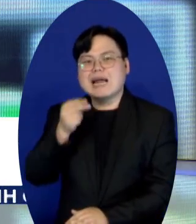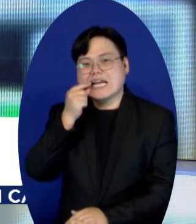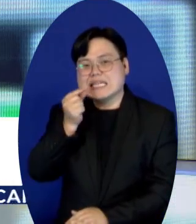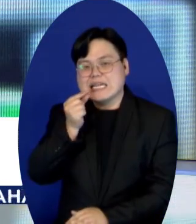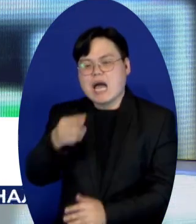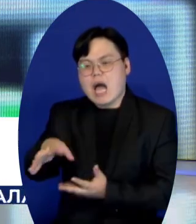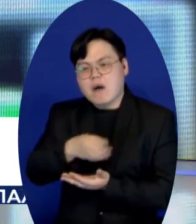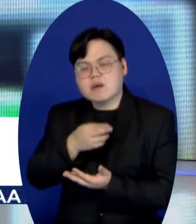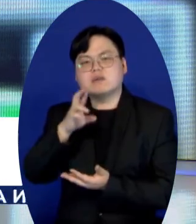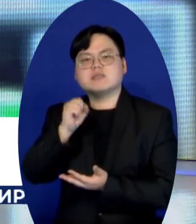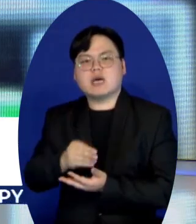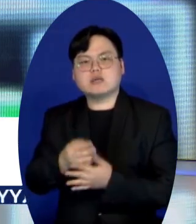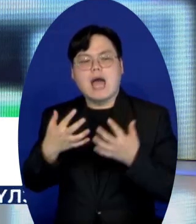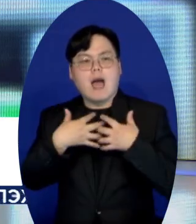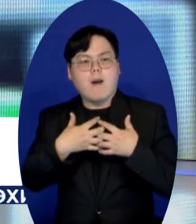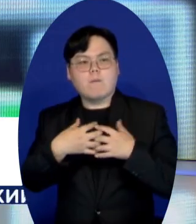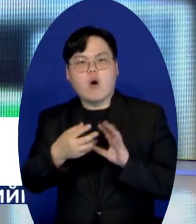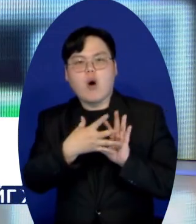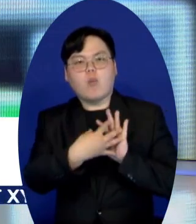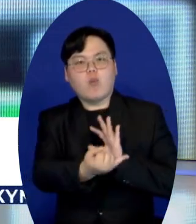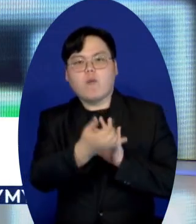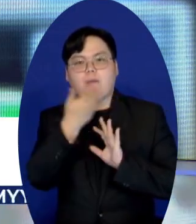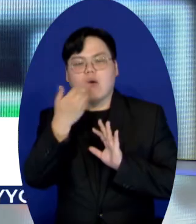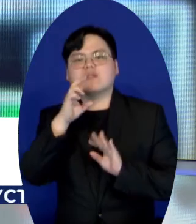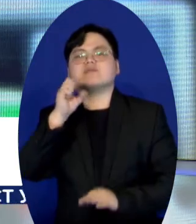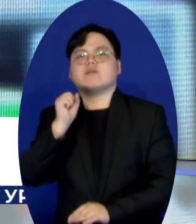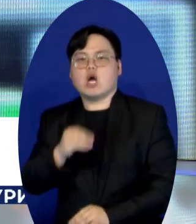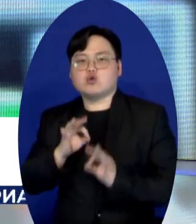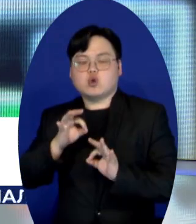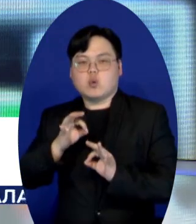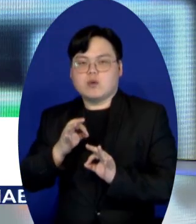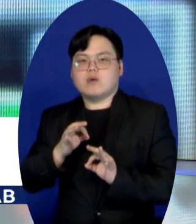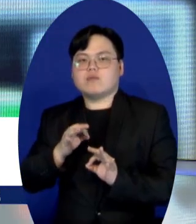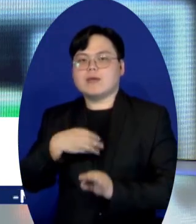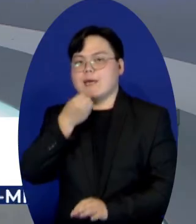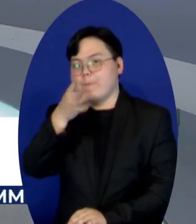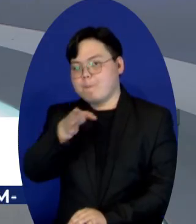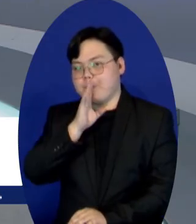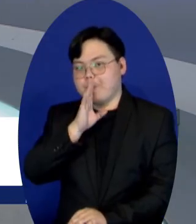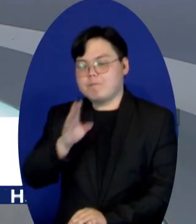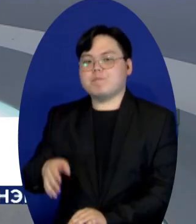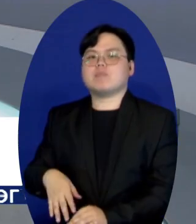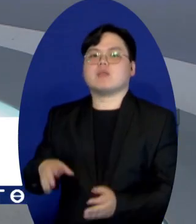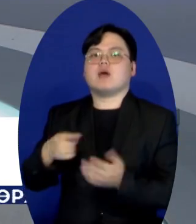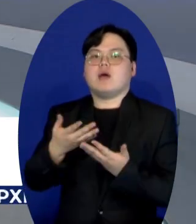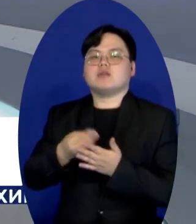экосистемд болон амьтдад хор хөнөөлгүй вэ гэдэг мэдээллийг хүрэхээр студид сурвалжлагч Оюун Жаргал ажиллаж байна. За Оюун Жаргалаа тэгэхээр иргэд ер нь хош